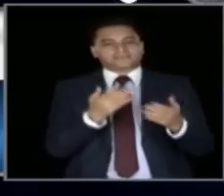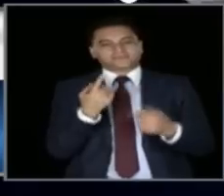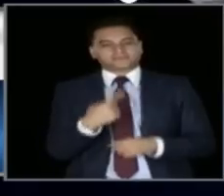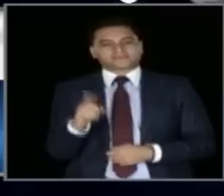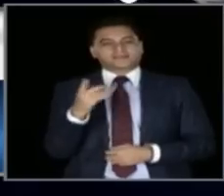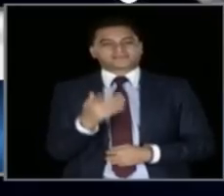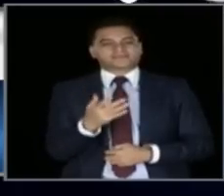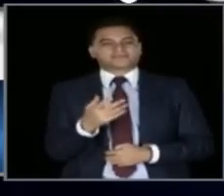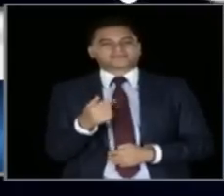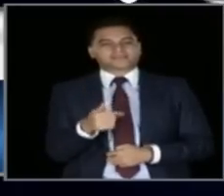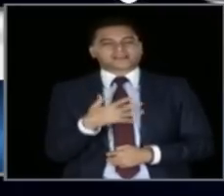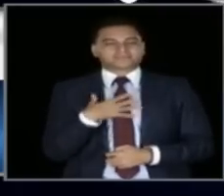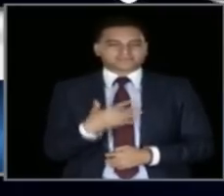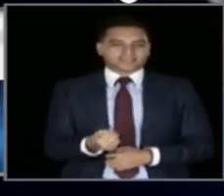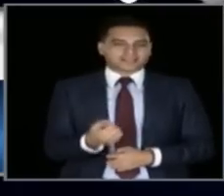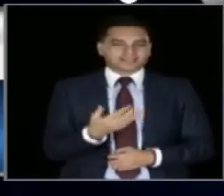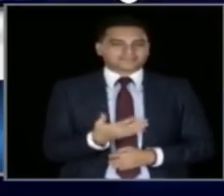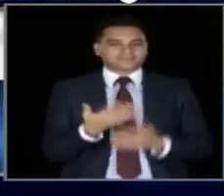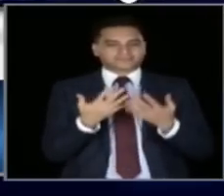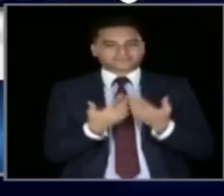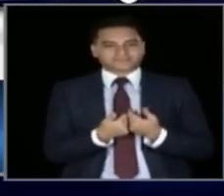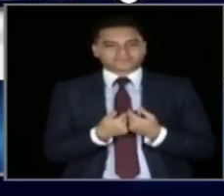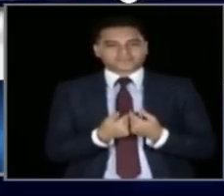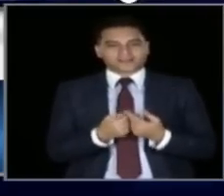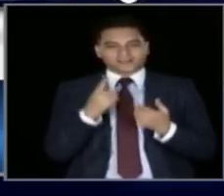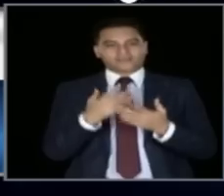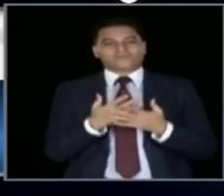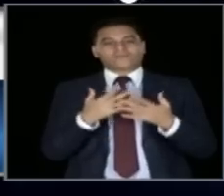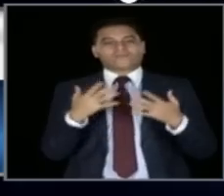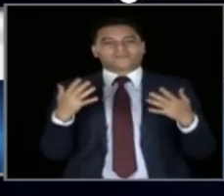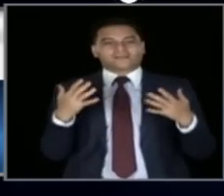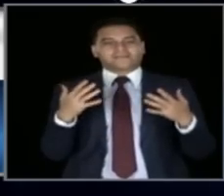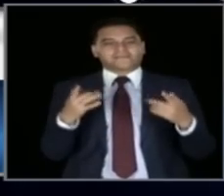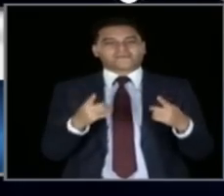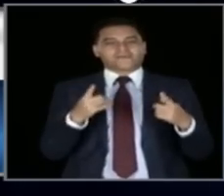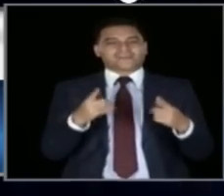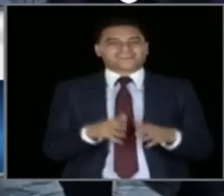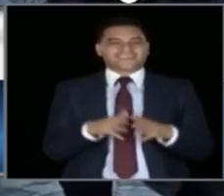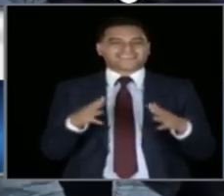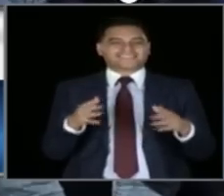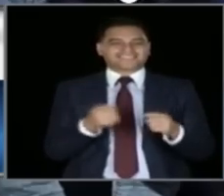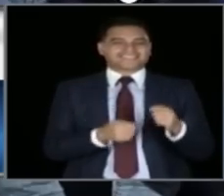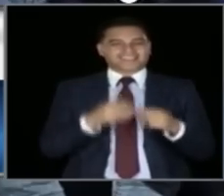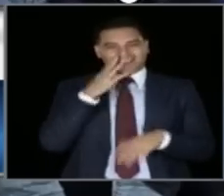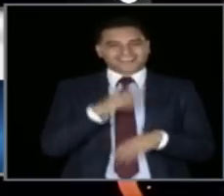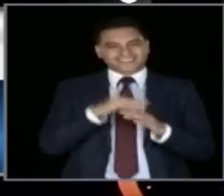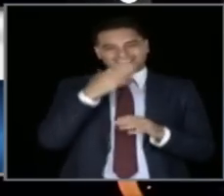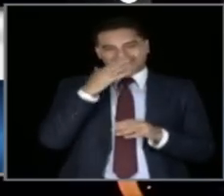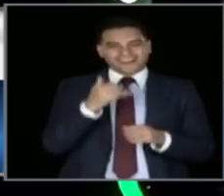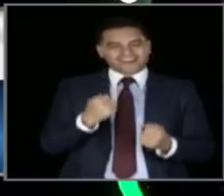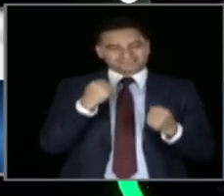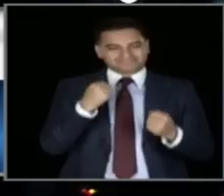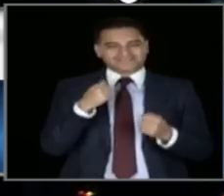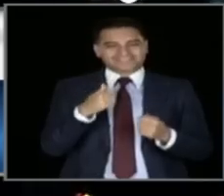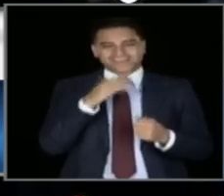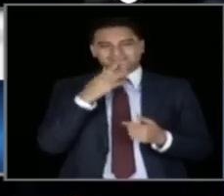حسين. الحمد لله على السلامه. الله اكبر والعزه للعرب. اجابه صحيحه الحمد لله يا